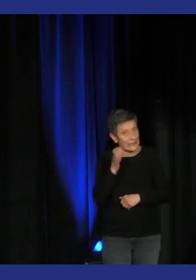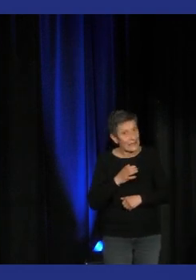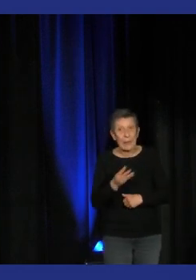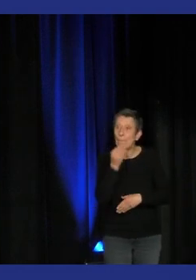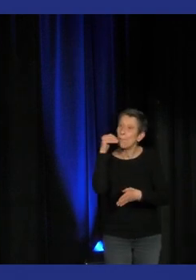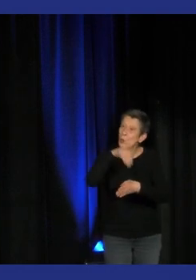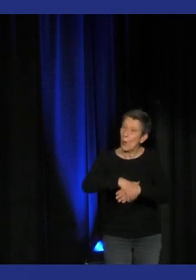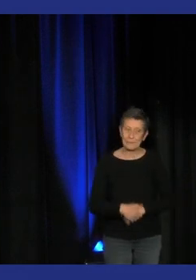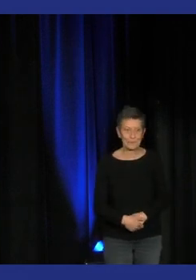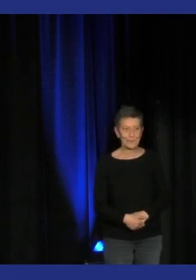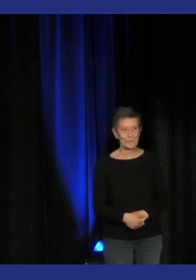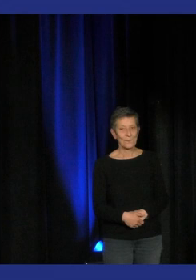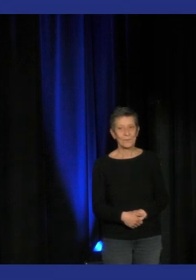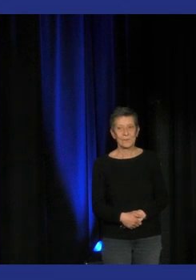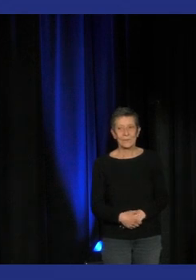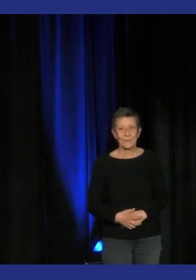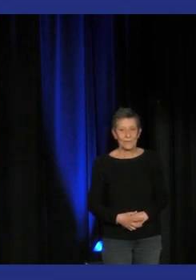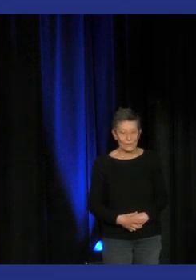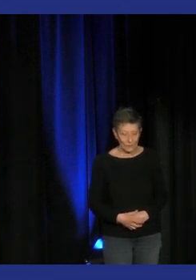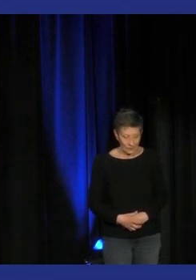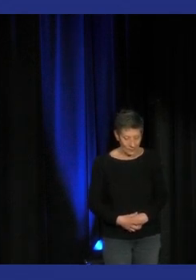souhaite une très bonne soirée.